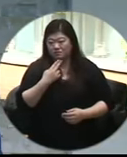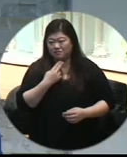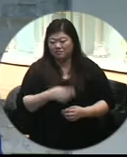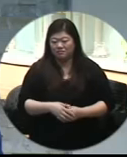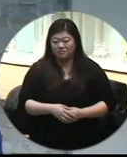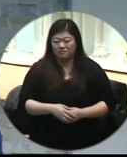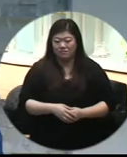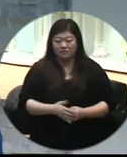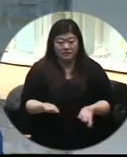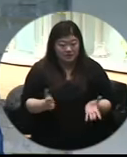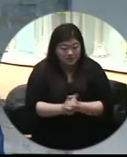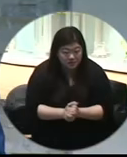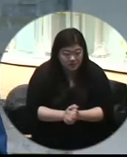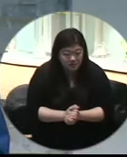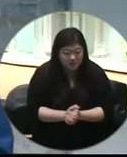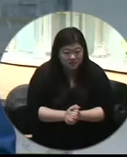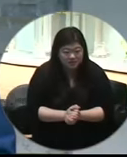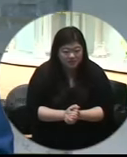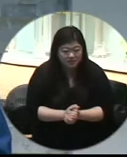아멘.